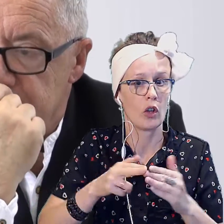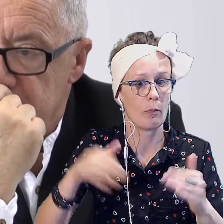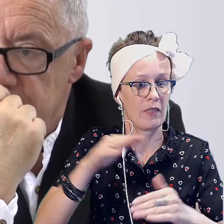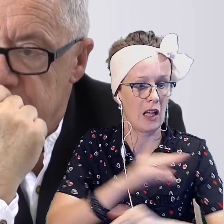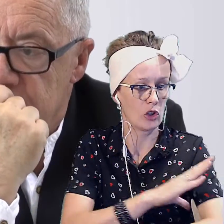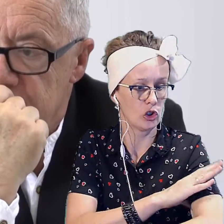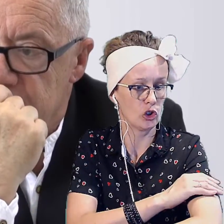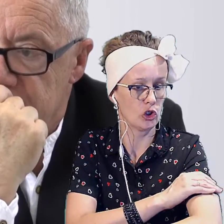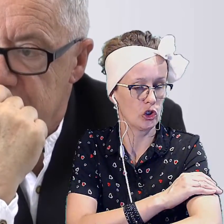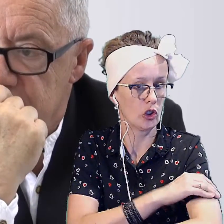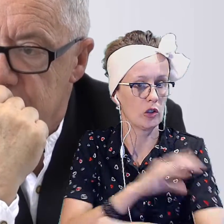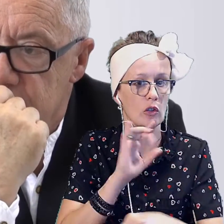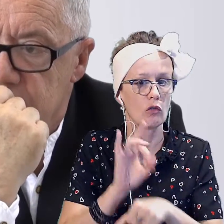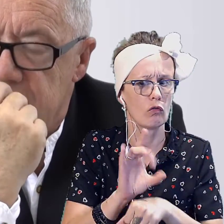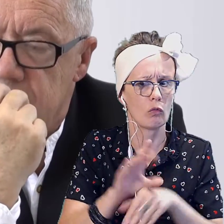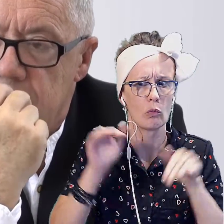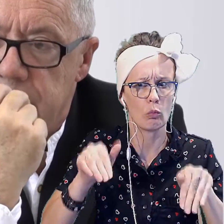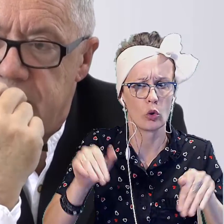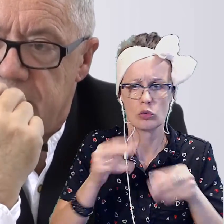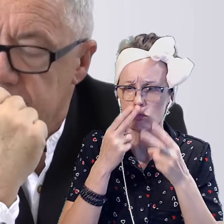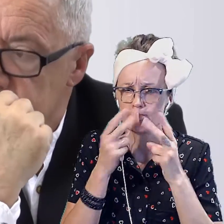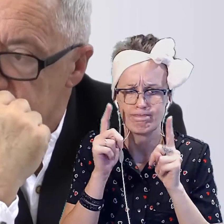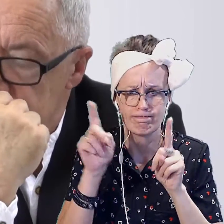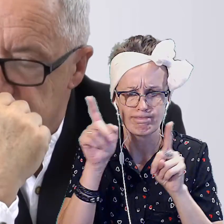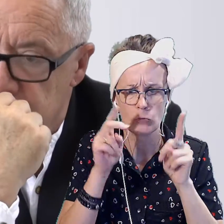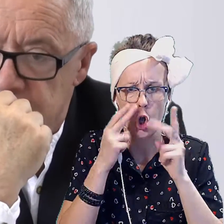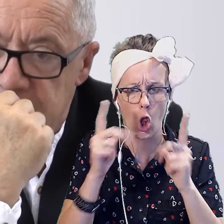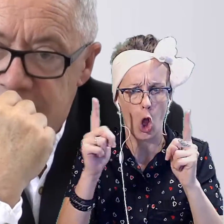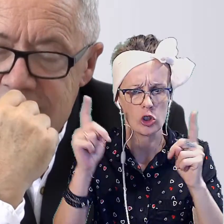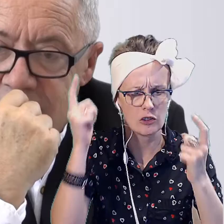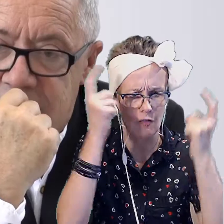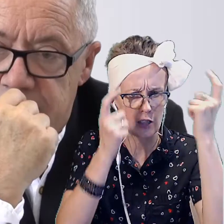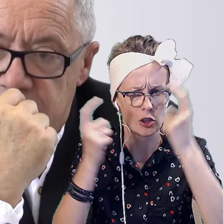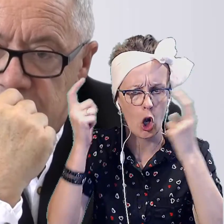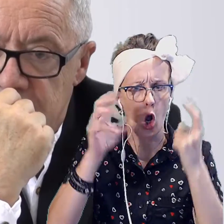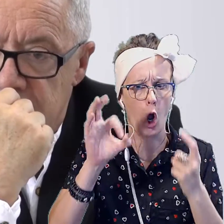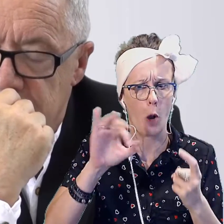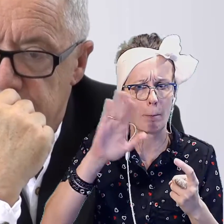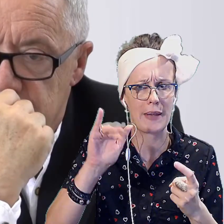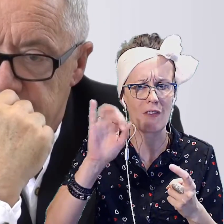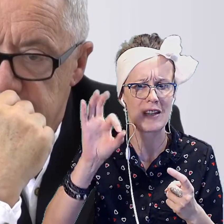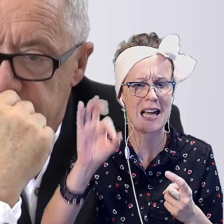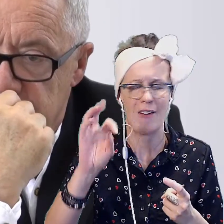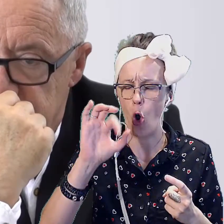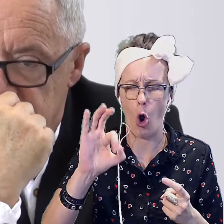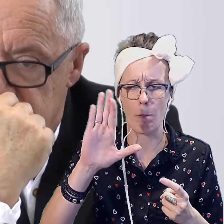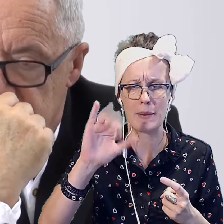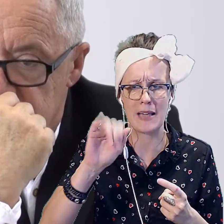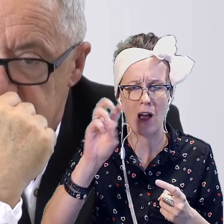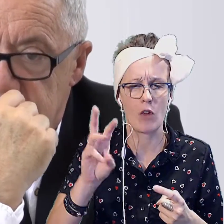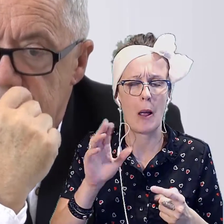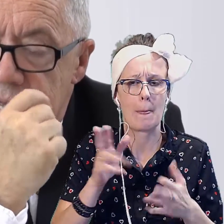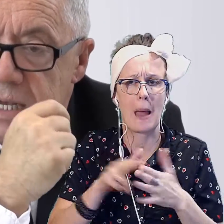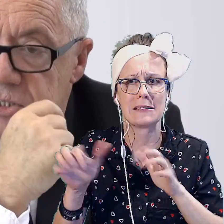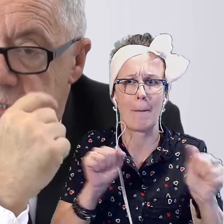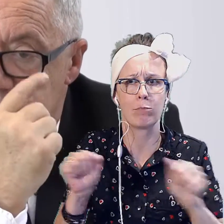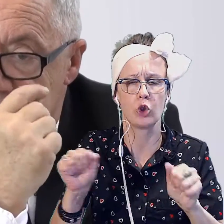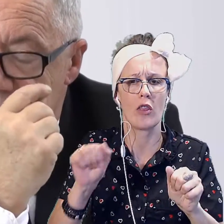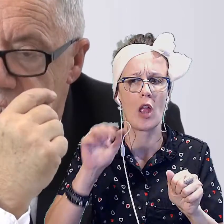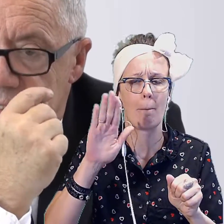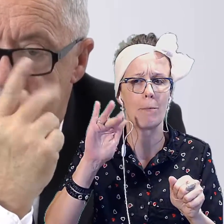krwi można rozważać tylko jako objaw jako symptom zaburzeń na poziomie biochemicznym